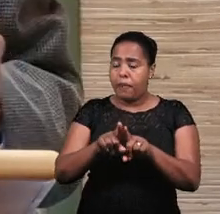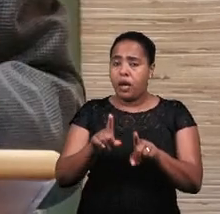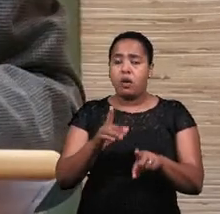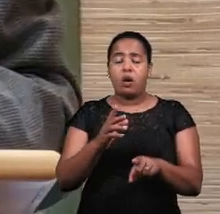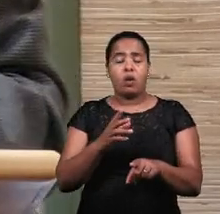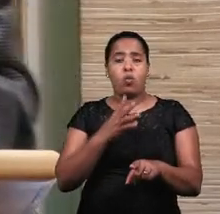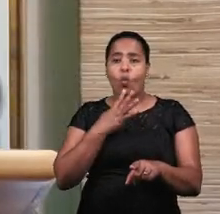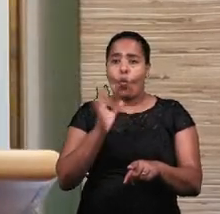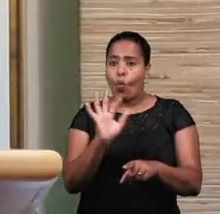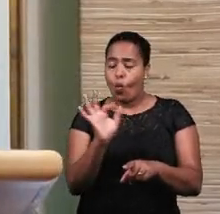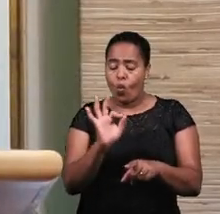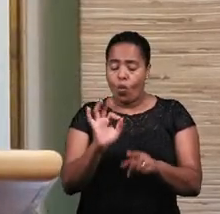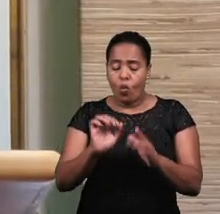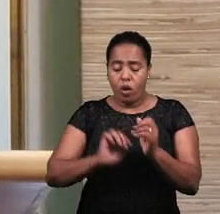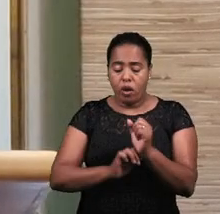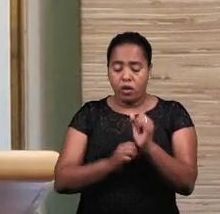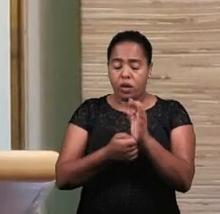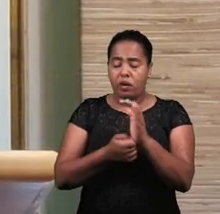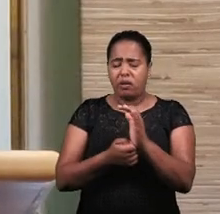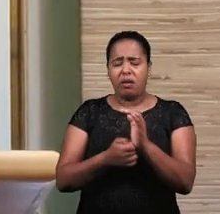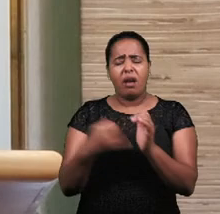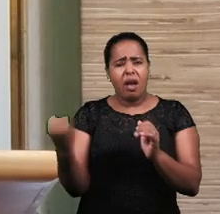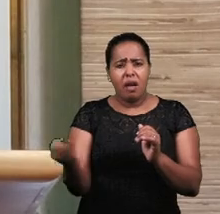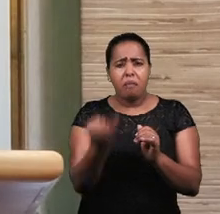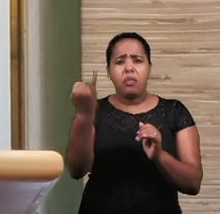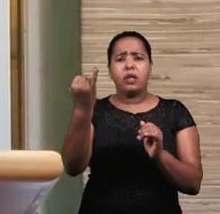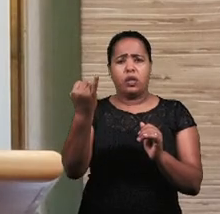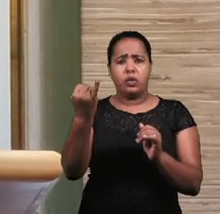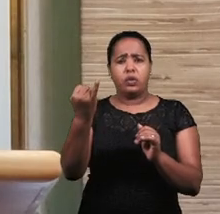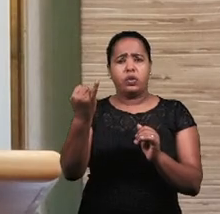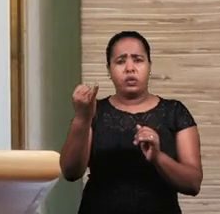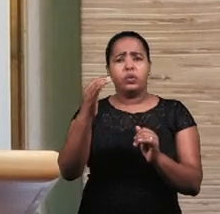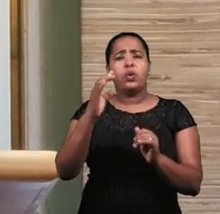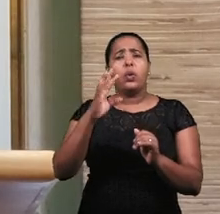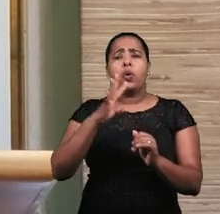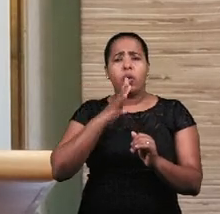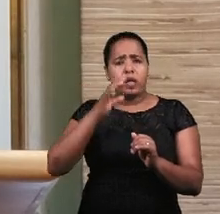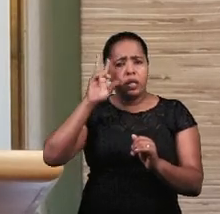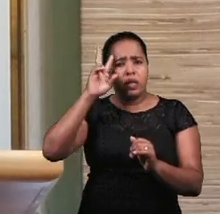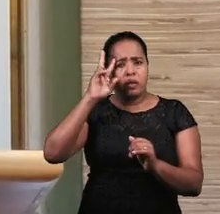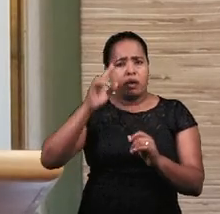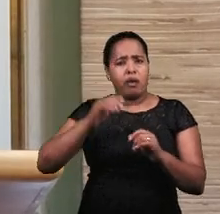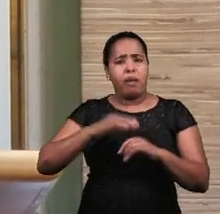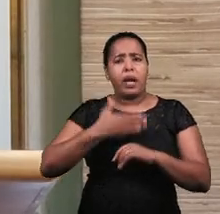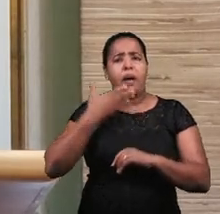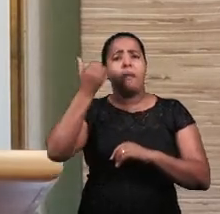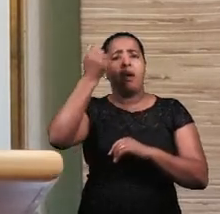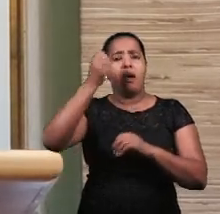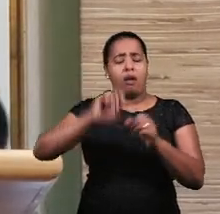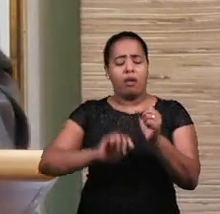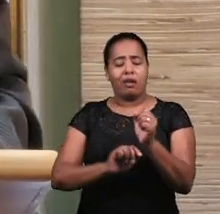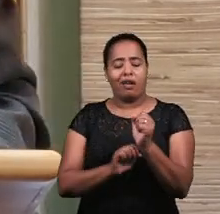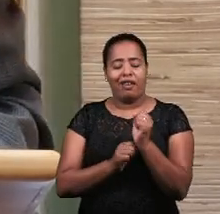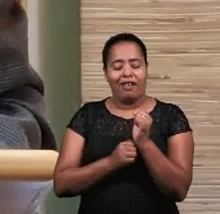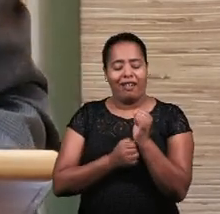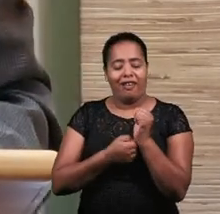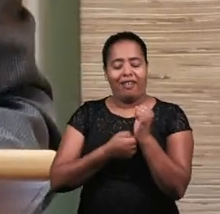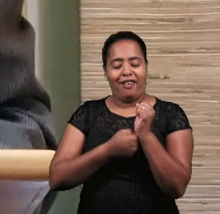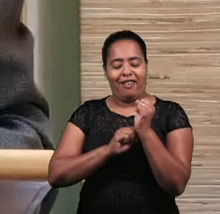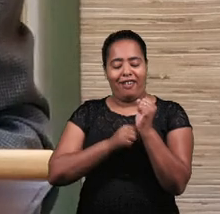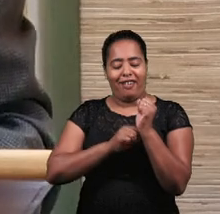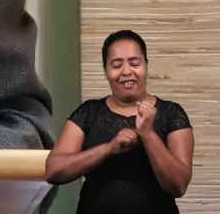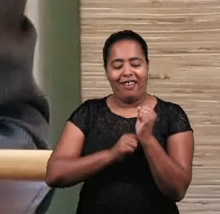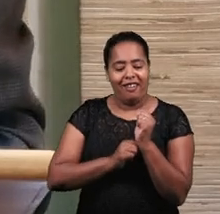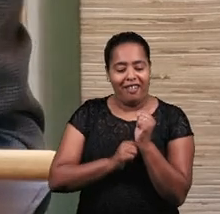connaître l'histoire est important, mais ne suffit pas. Maintenant, il est nécessaire d'avoir la révélation de l'énigme. Et c'est Jésus. C'est le